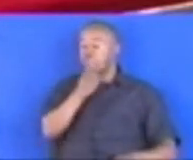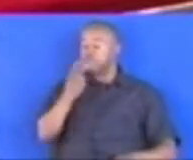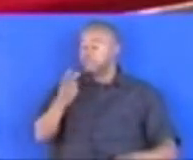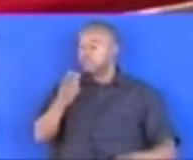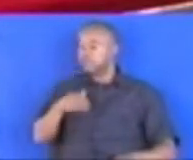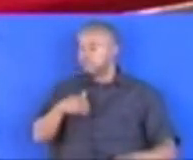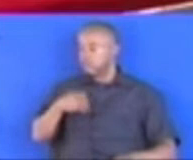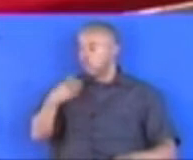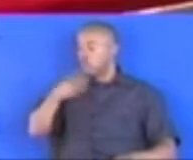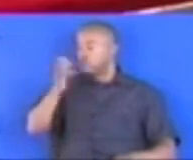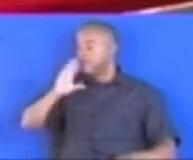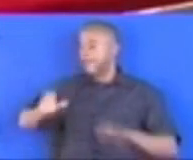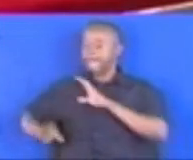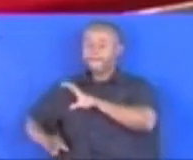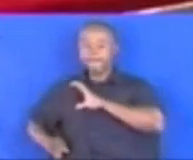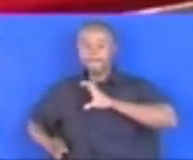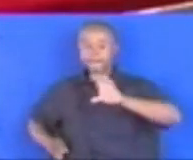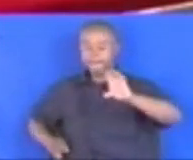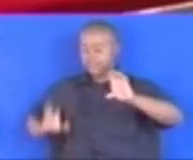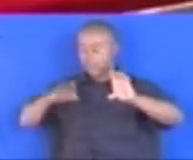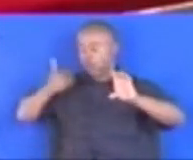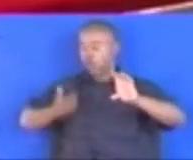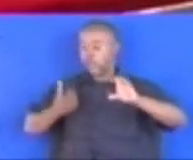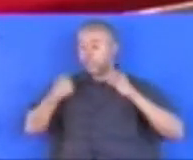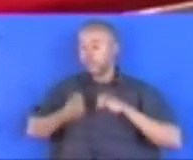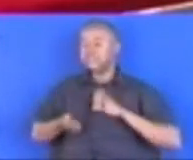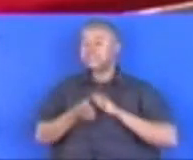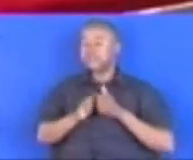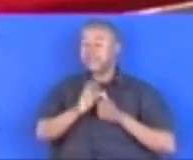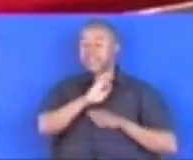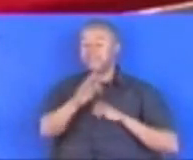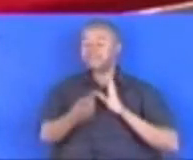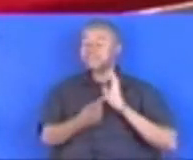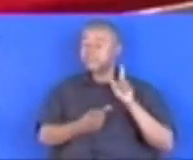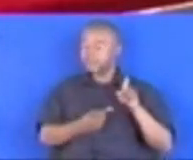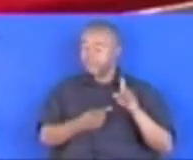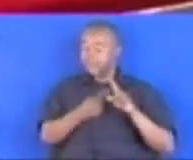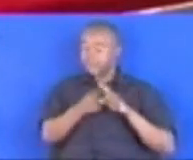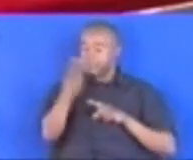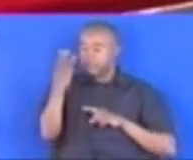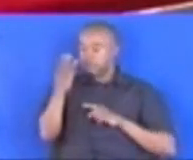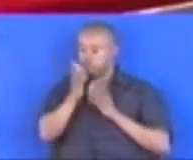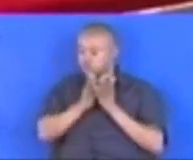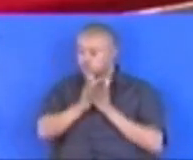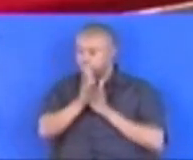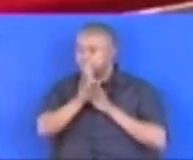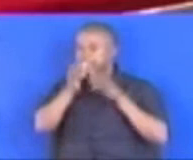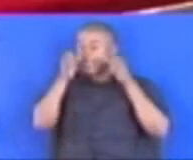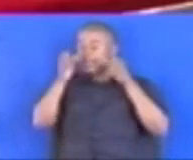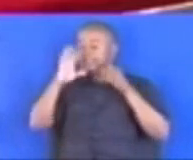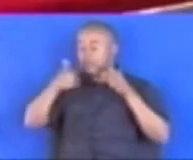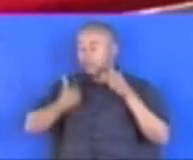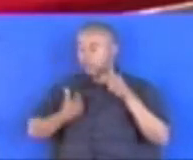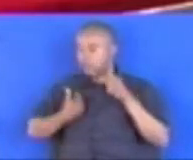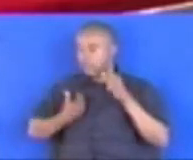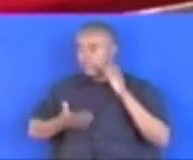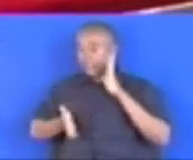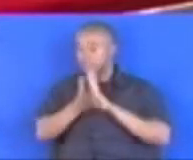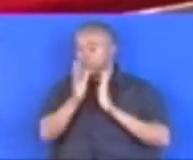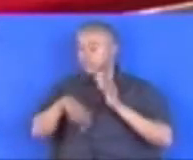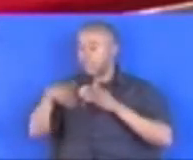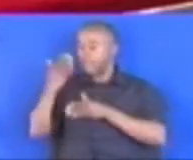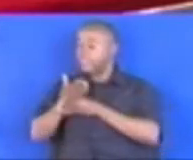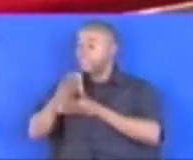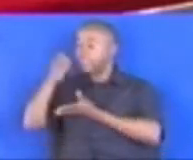22.3 ilitolewa kwa wanawake wajasiriamali 6,326 kupitia dirisha la wanawake lililoanzishwa katika Benki ya